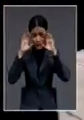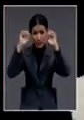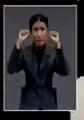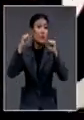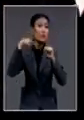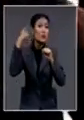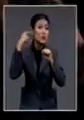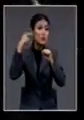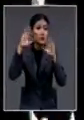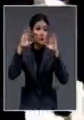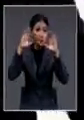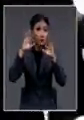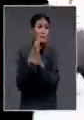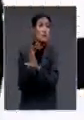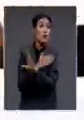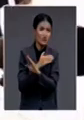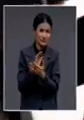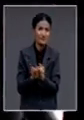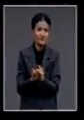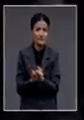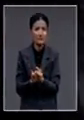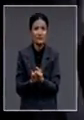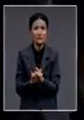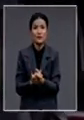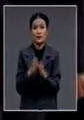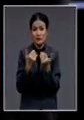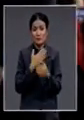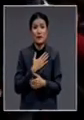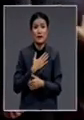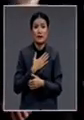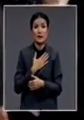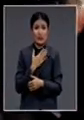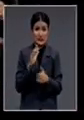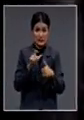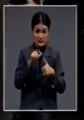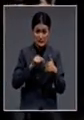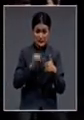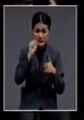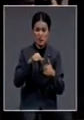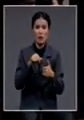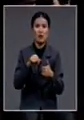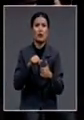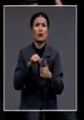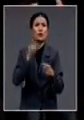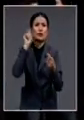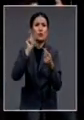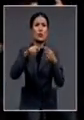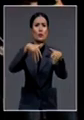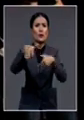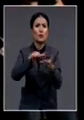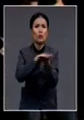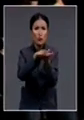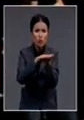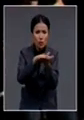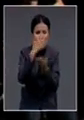ครับ นายอีเนี่ยได้กล่าวโทษต่อประชาชนได้กล่าวขอโทษนะคะต่อประชาชนที่เป็นสาเหตุในการสร้างความกังว